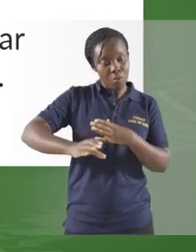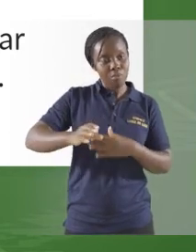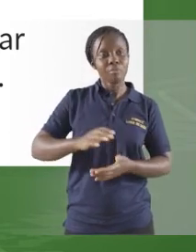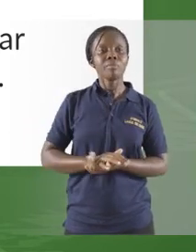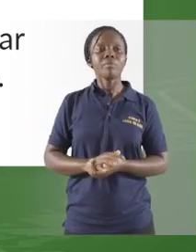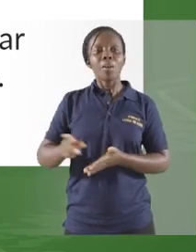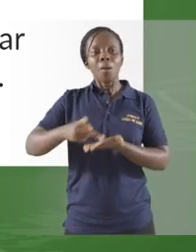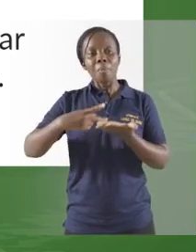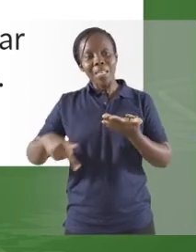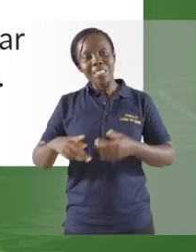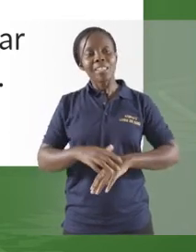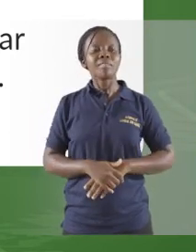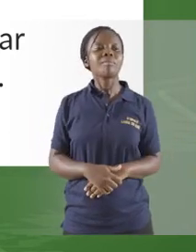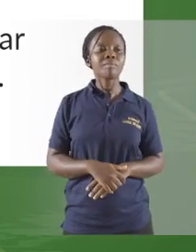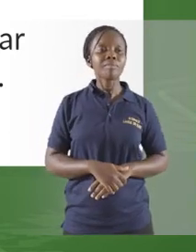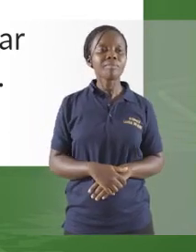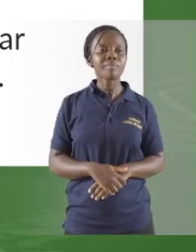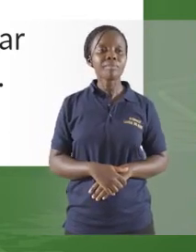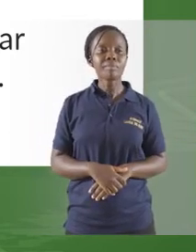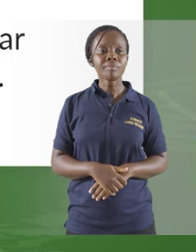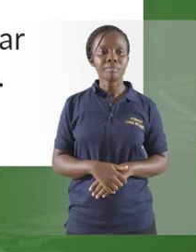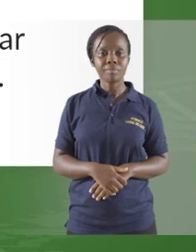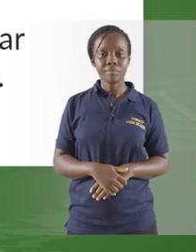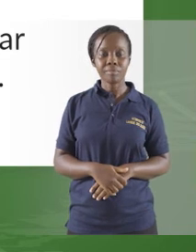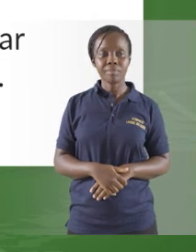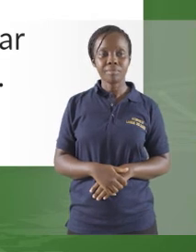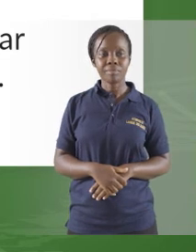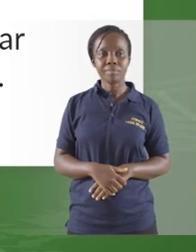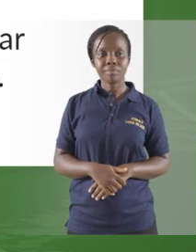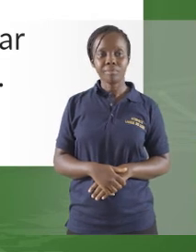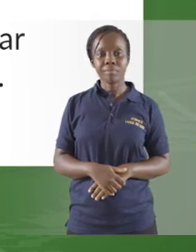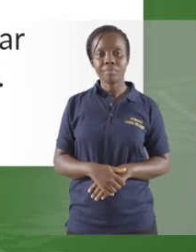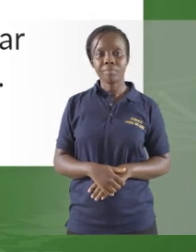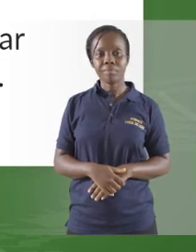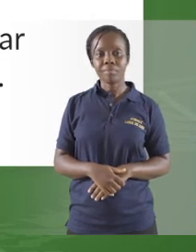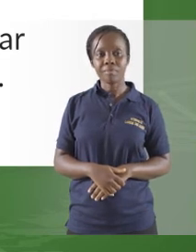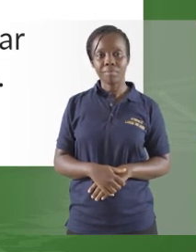relatif à notre échiquier de croisement, qu'est-ce que nous devons conclure?